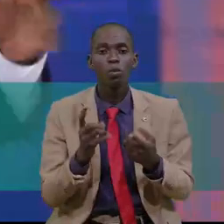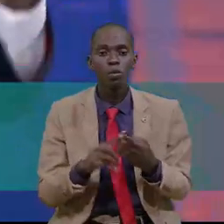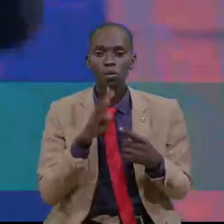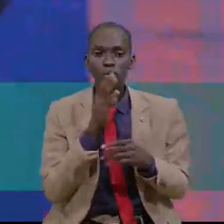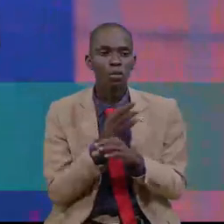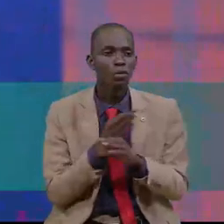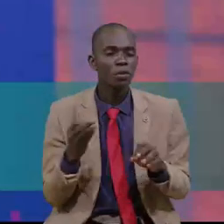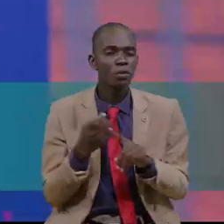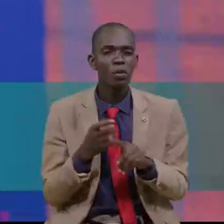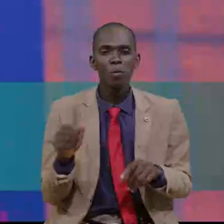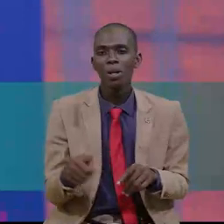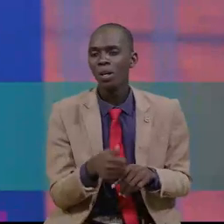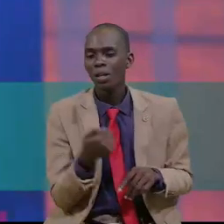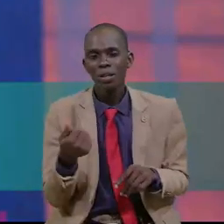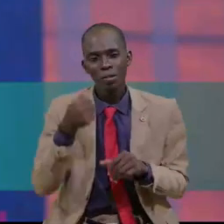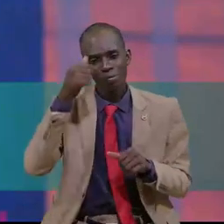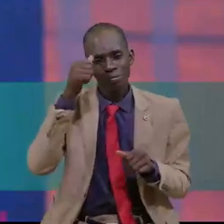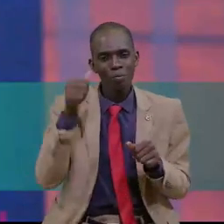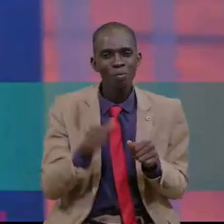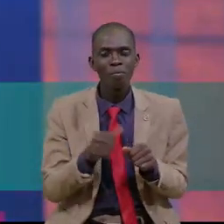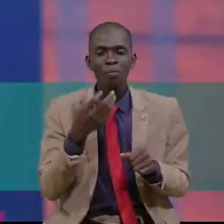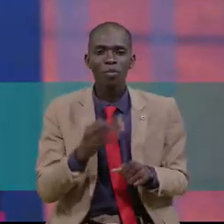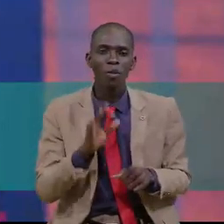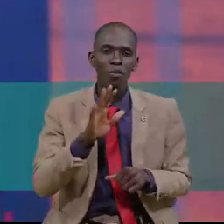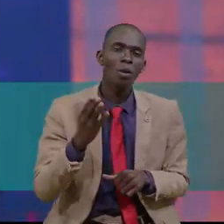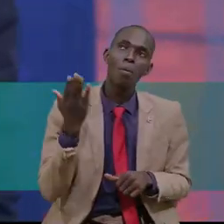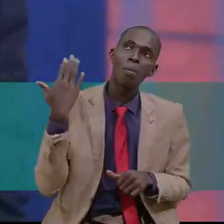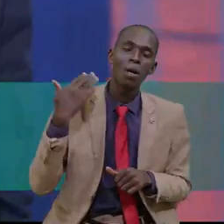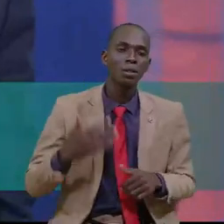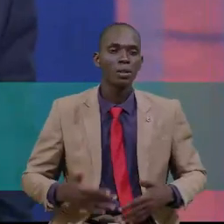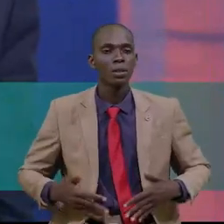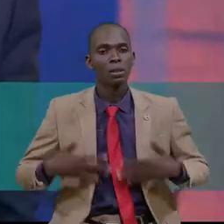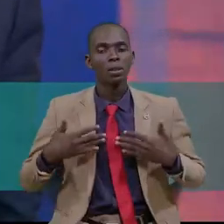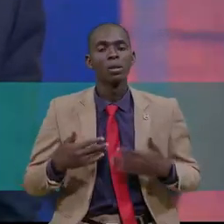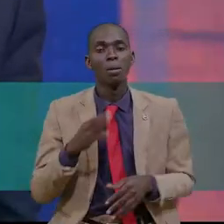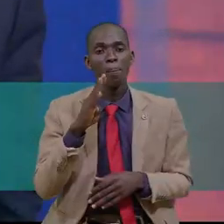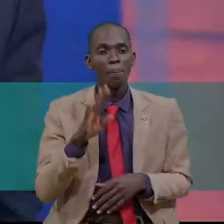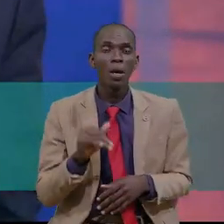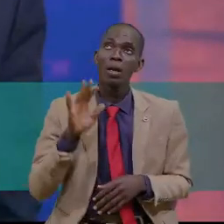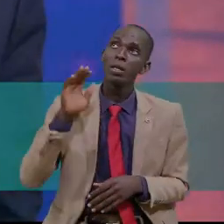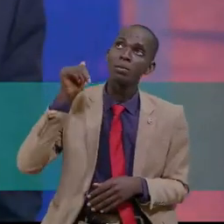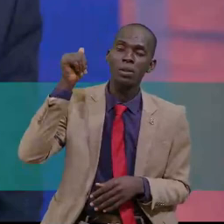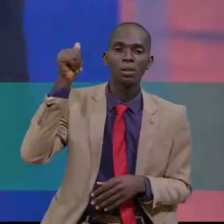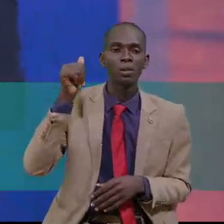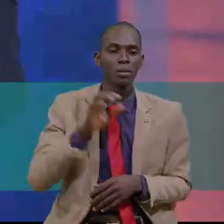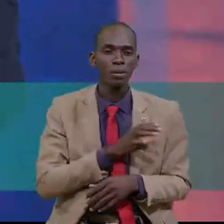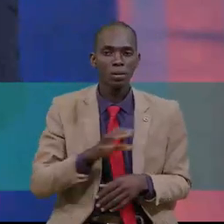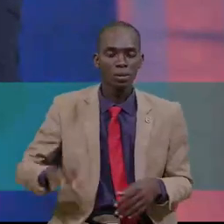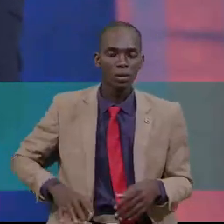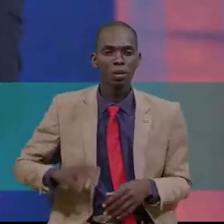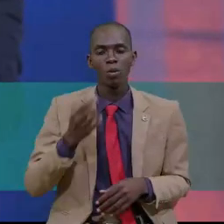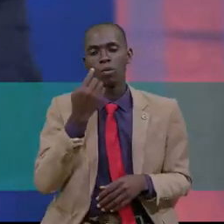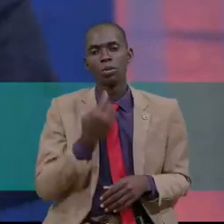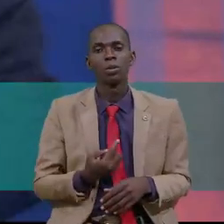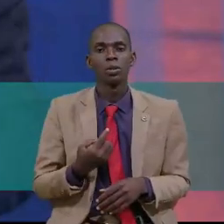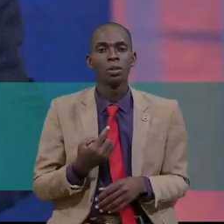libéré de tout souvenir de ta vie passée, c'est par lui-même, Christ.